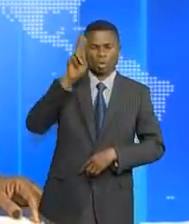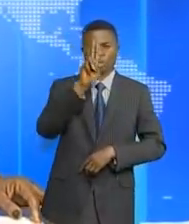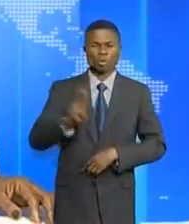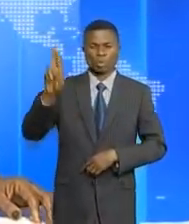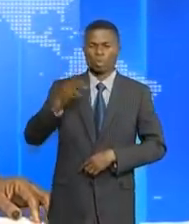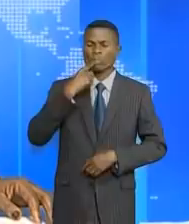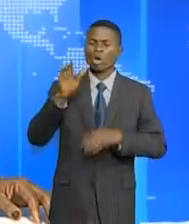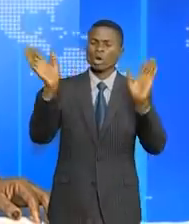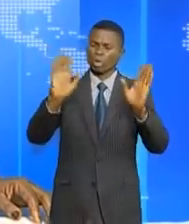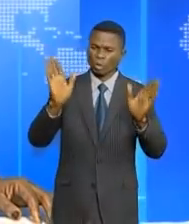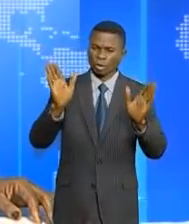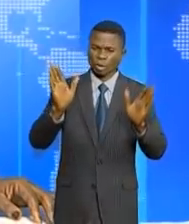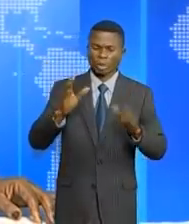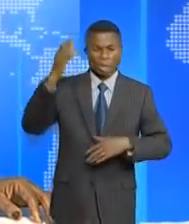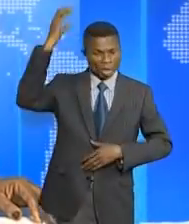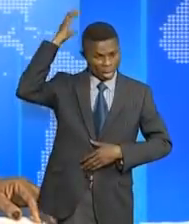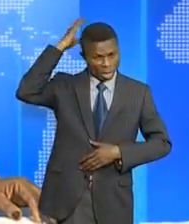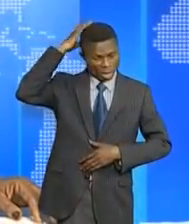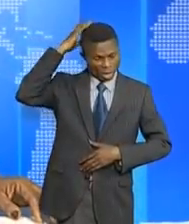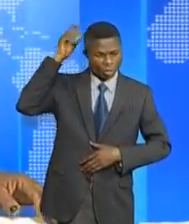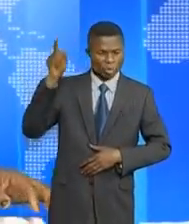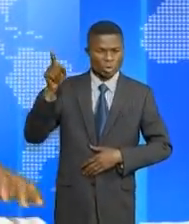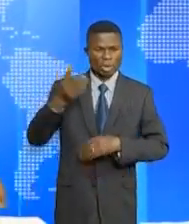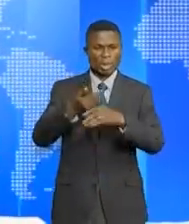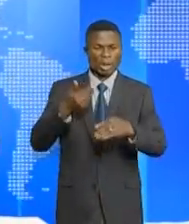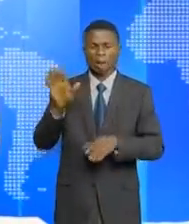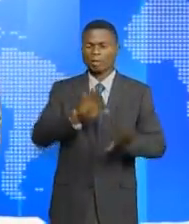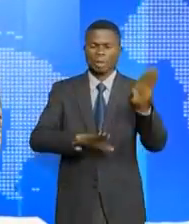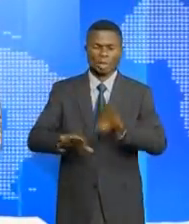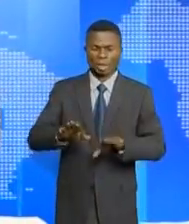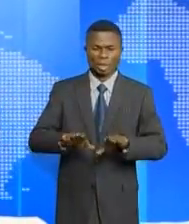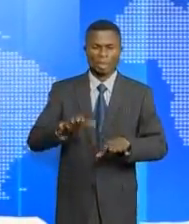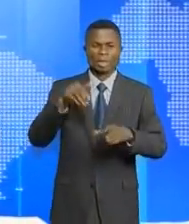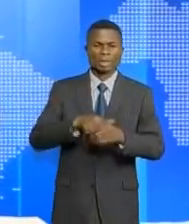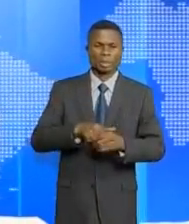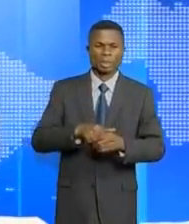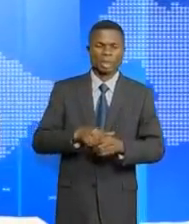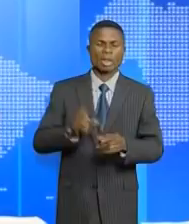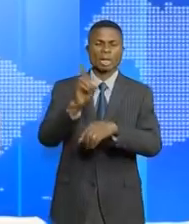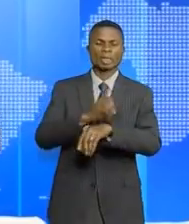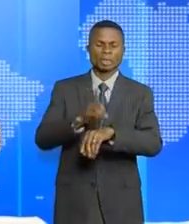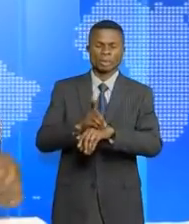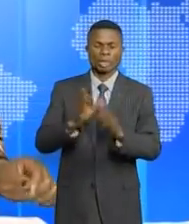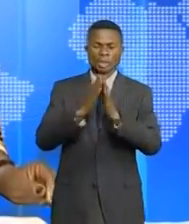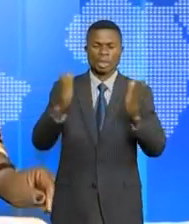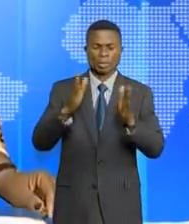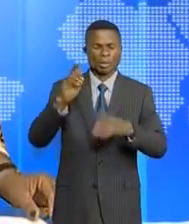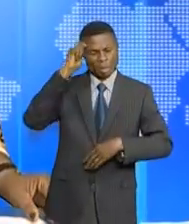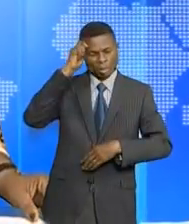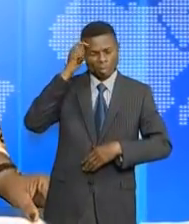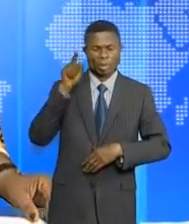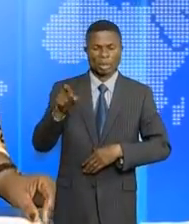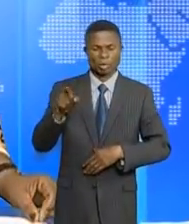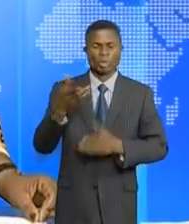un dernier hommage à l'évêque de Dongo-Douroumah avant son inhumation dans son diocèse. Une messe de suffrage a été dite